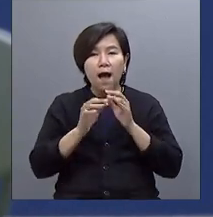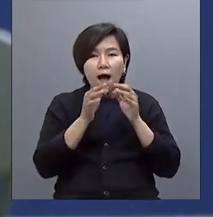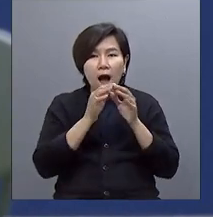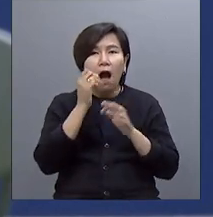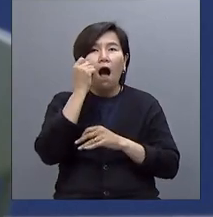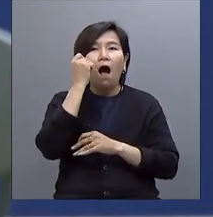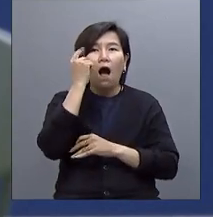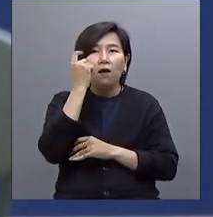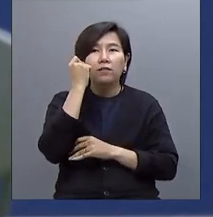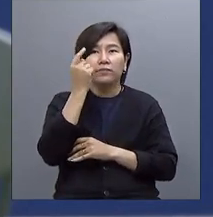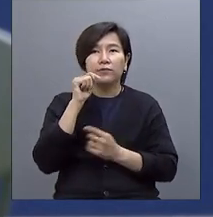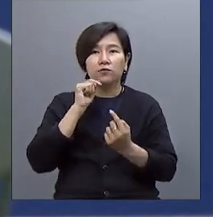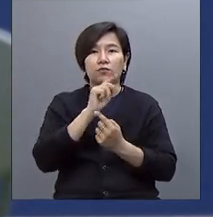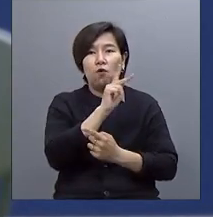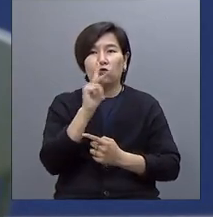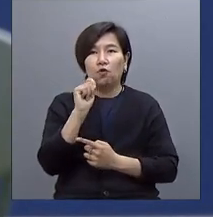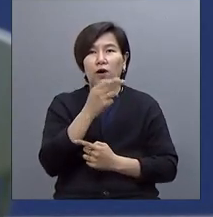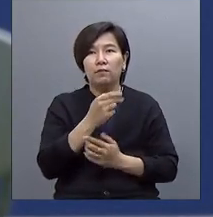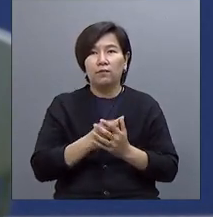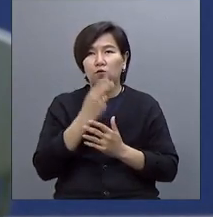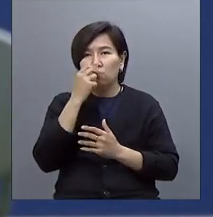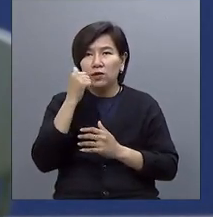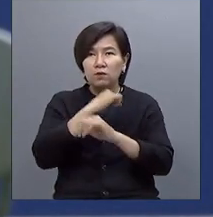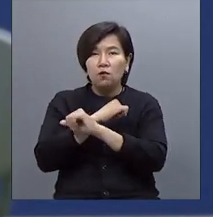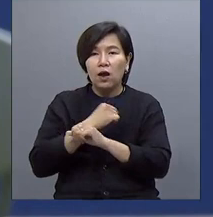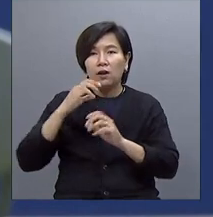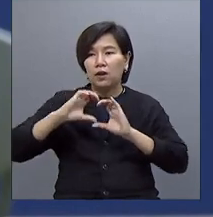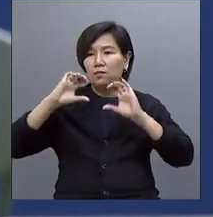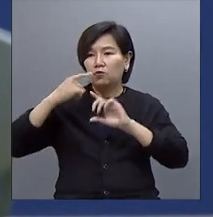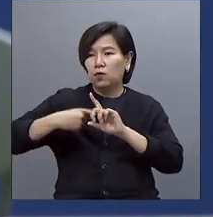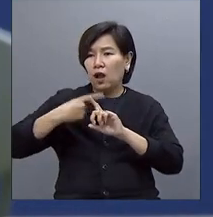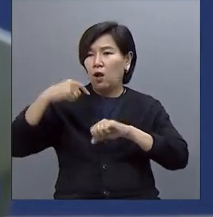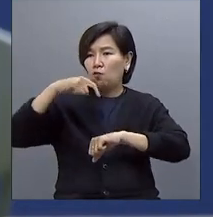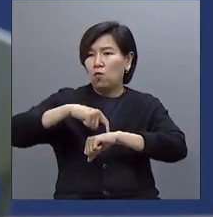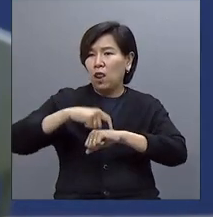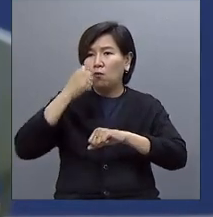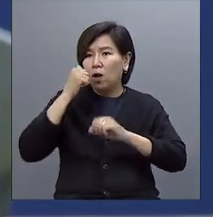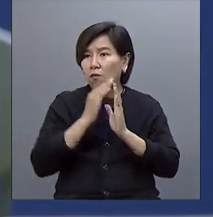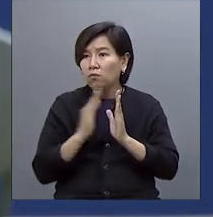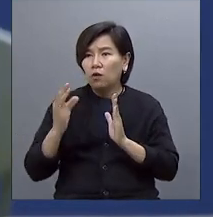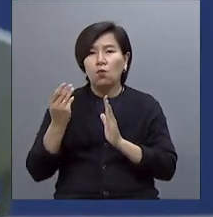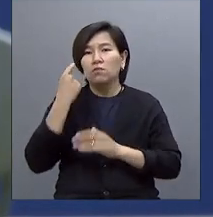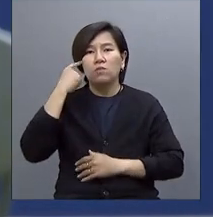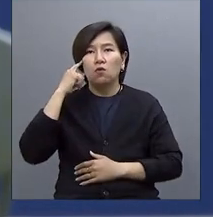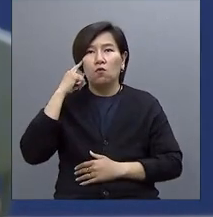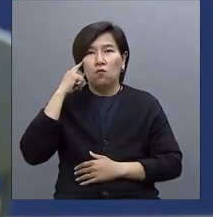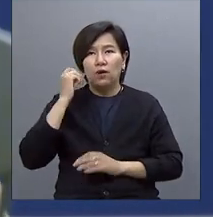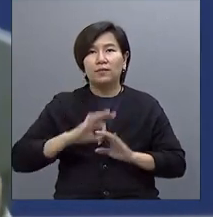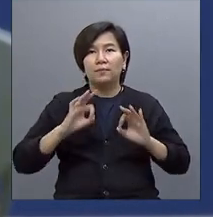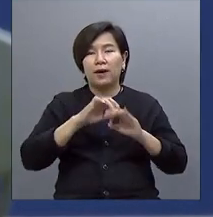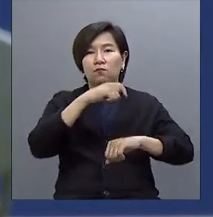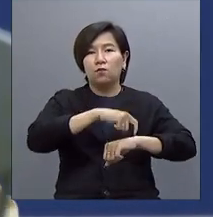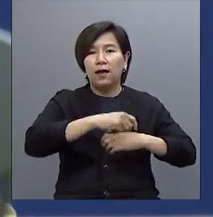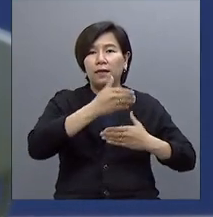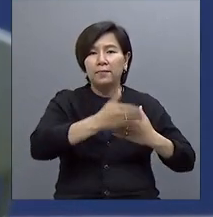นก็ขอให้ท่านที่ด้วยความระวังเราก็ไม่ทราบว่าเราจะต้องรักษาการนั้นมากน้อยเพียงไรก็คาดหวังว่าเป็นไปตามไทม์ไลน์ในเรื่อง